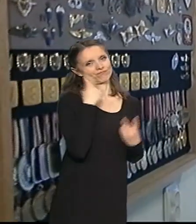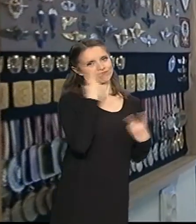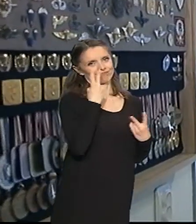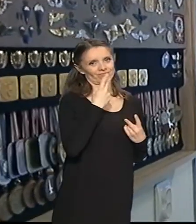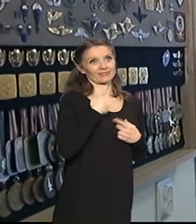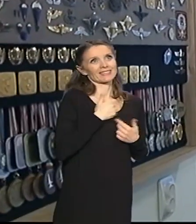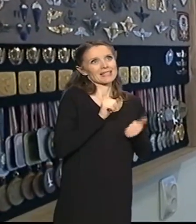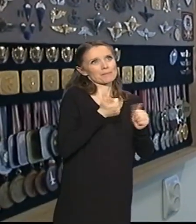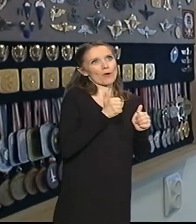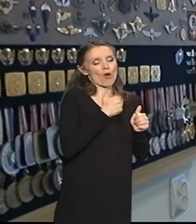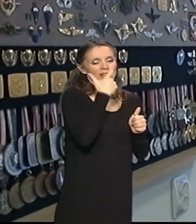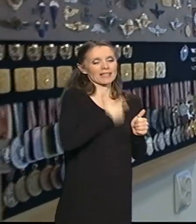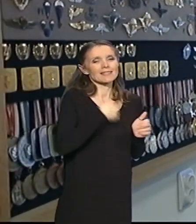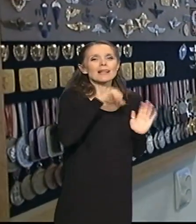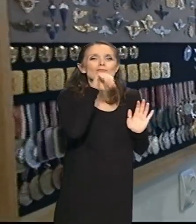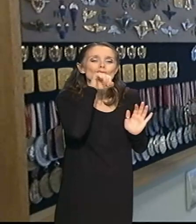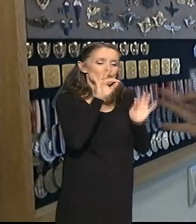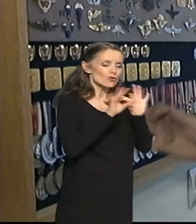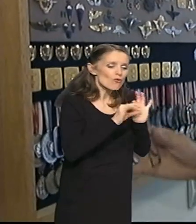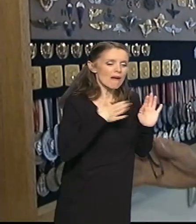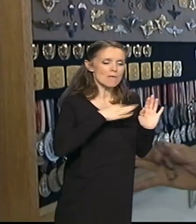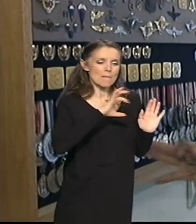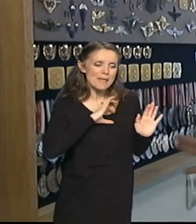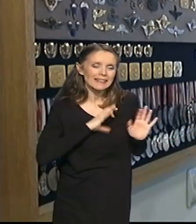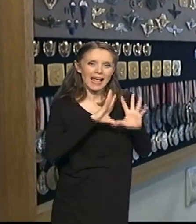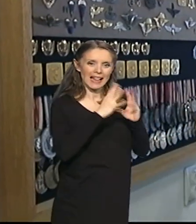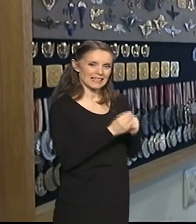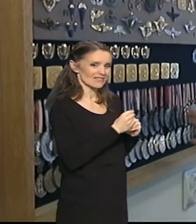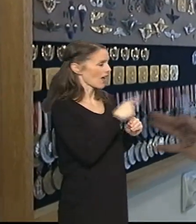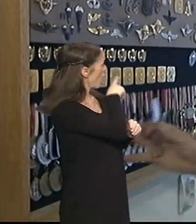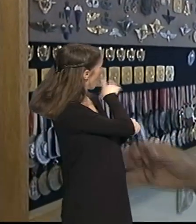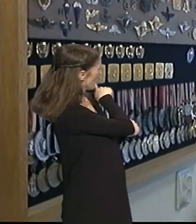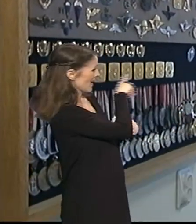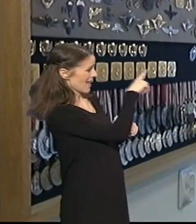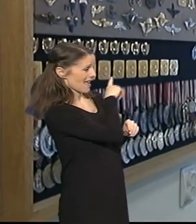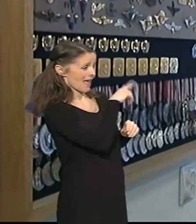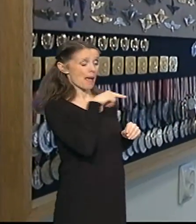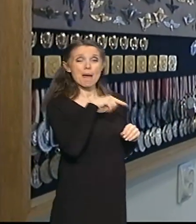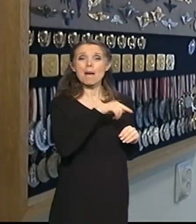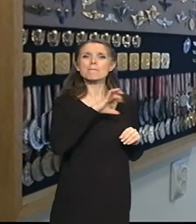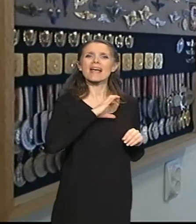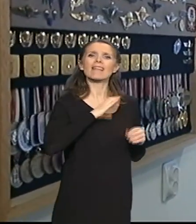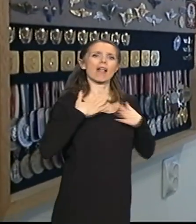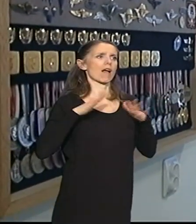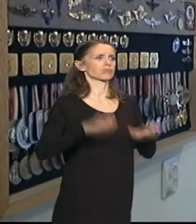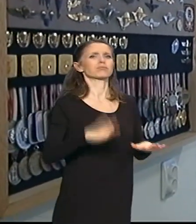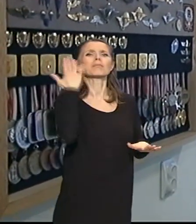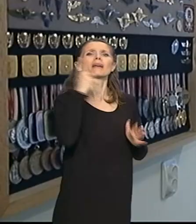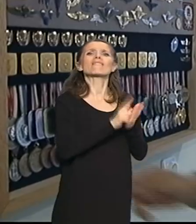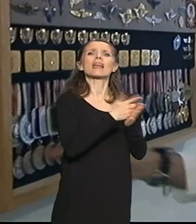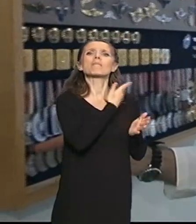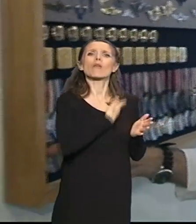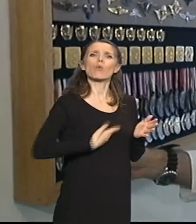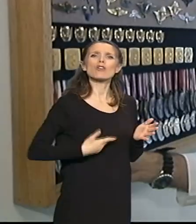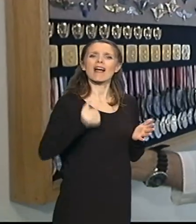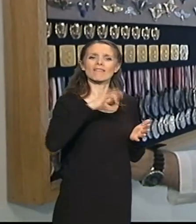ako cenim svoje medalje, pa iskupljam. Znači, ovde dole medalje, to su moje medalje koje sam pokupio ovde kod nas, naše vreme Jugoslavije. Recimo, ovo